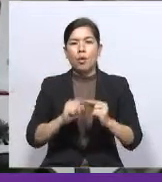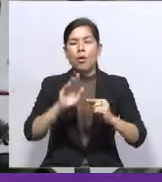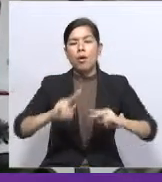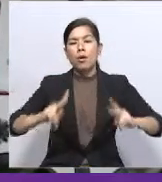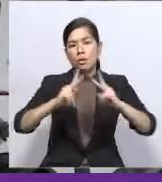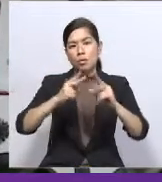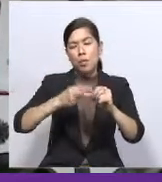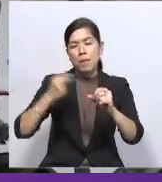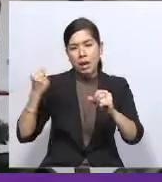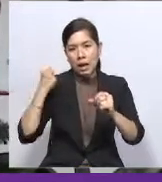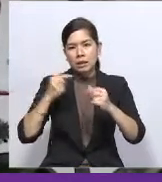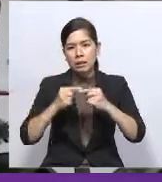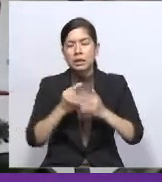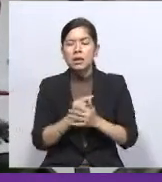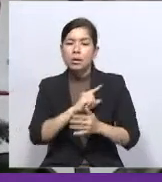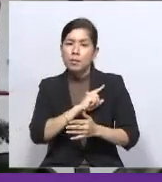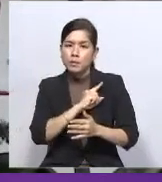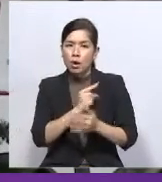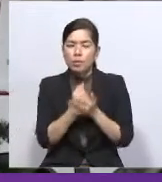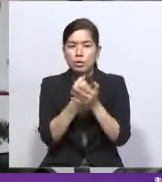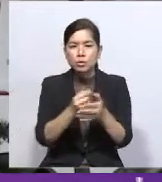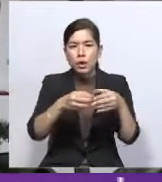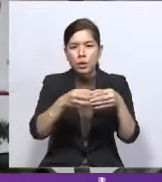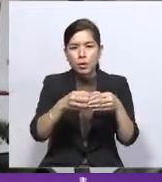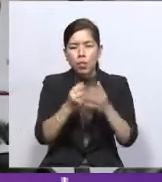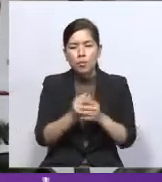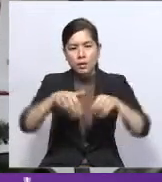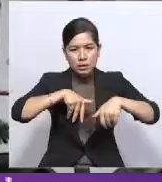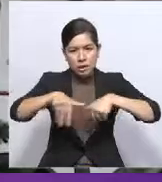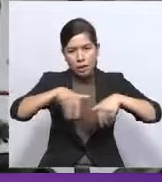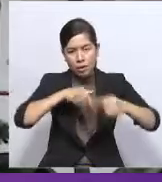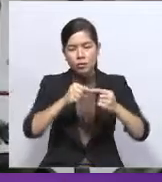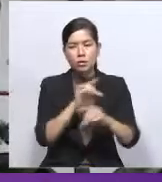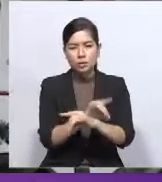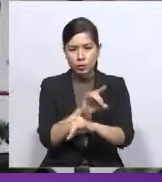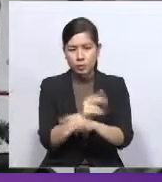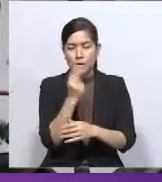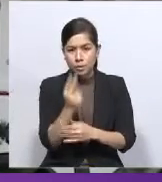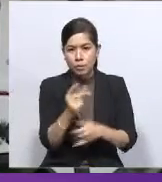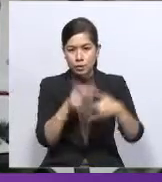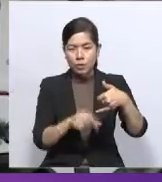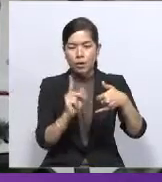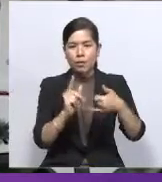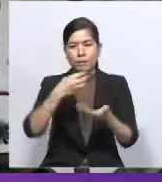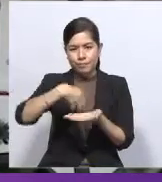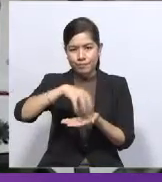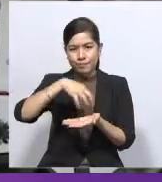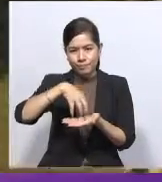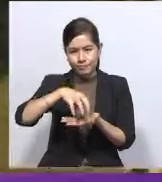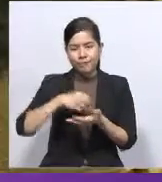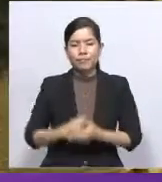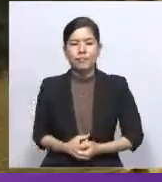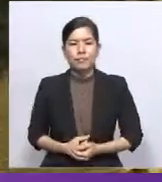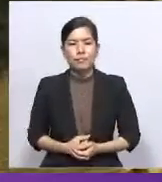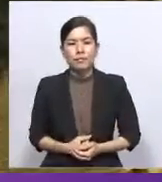ที่ได้รับมอบหมายค่ะเพื่อช่วยเหลือเกษตรกรในพื้นที่จังหวัดเพชรบุรีไปติดตามได้จากรายงานของคุณนพดลพรสิริค่ะ